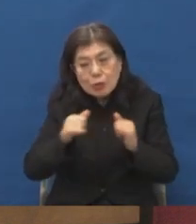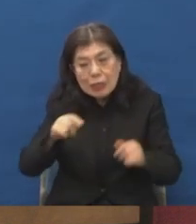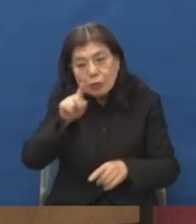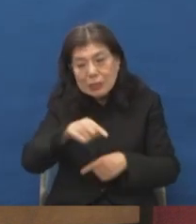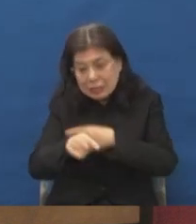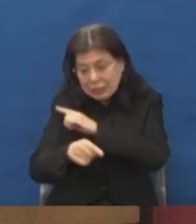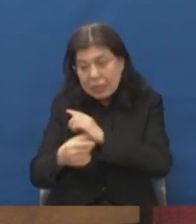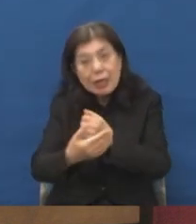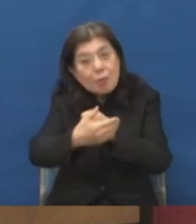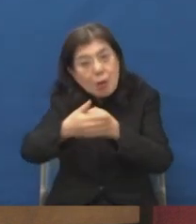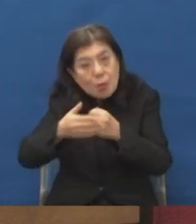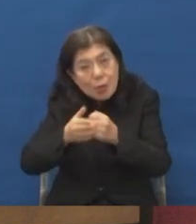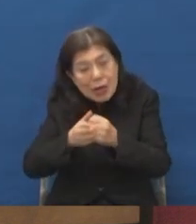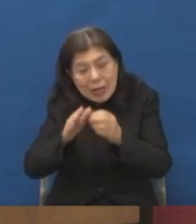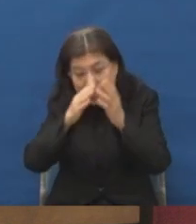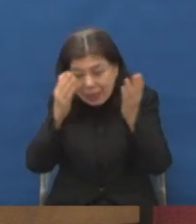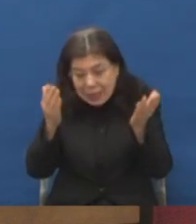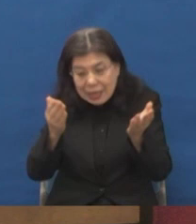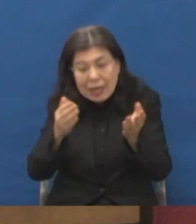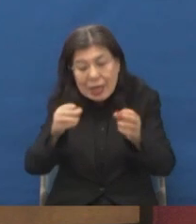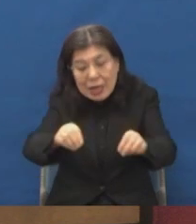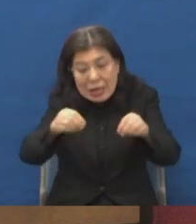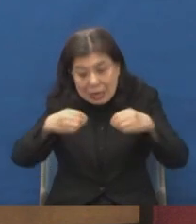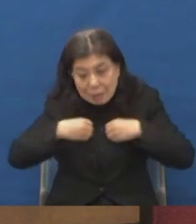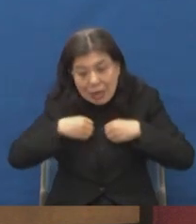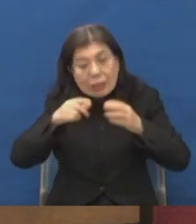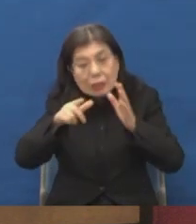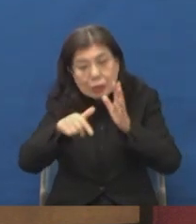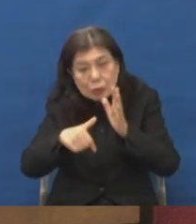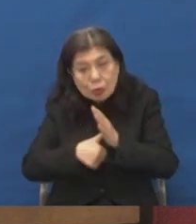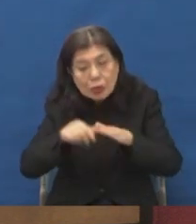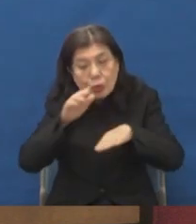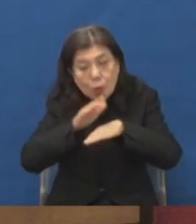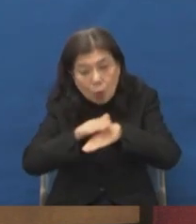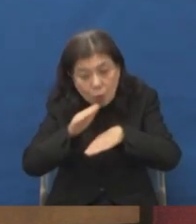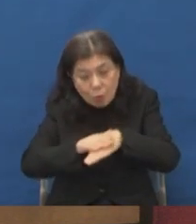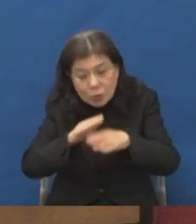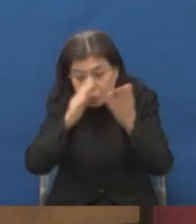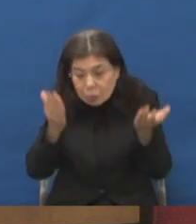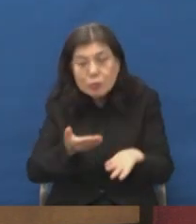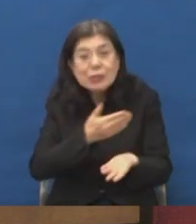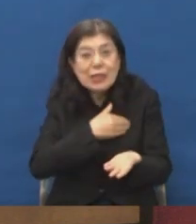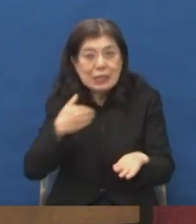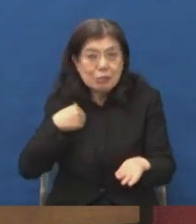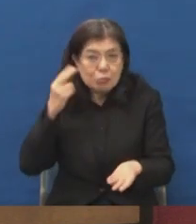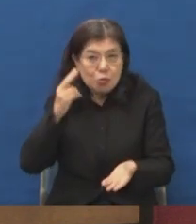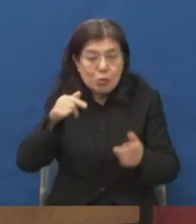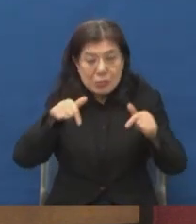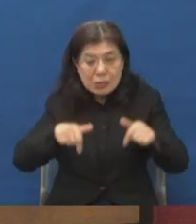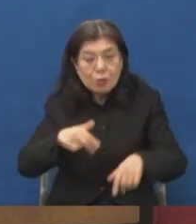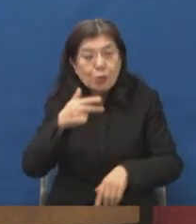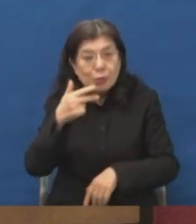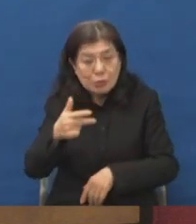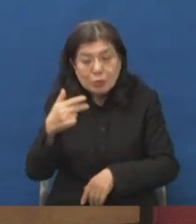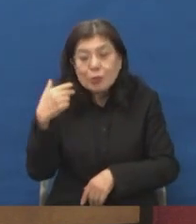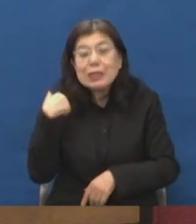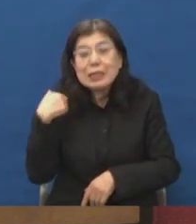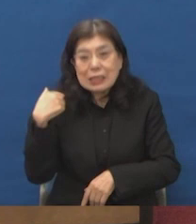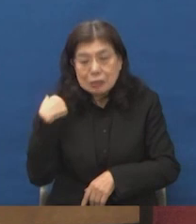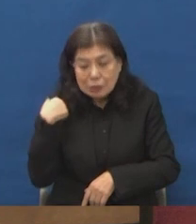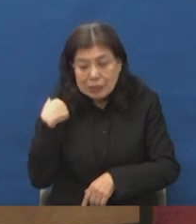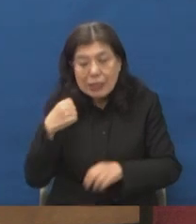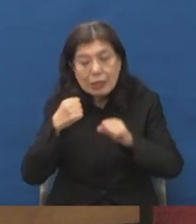られ、感染時等の対策も十分に取られるように、行政の責任として見届けるよう強く求め